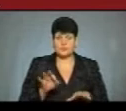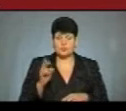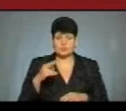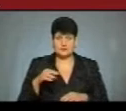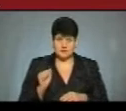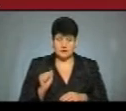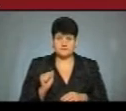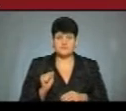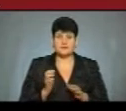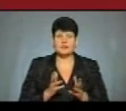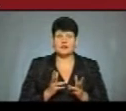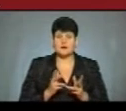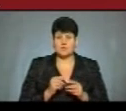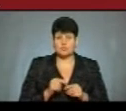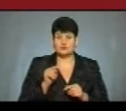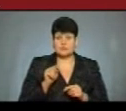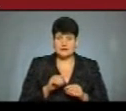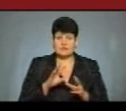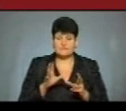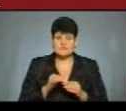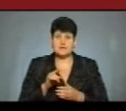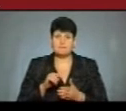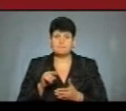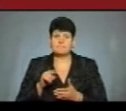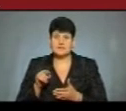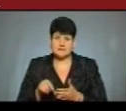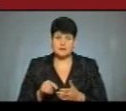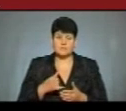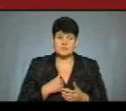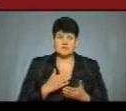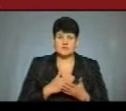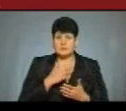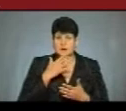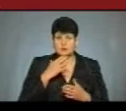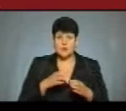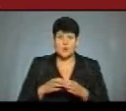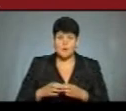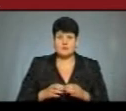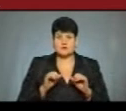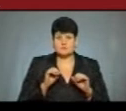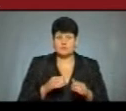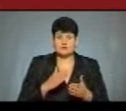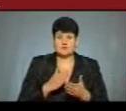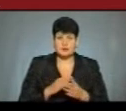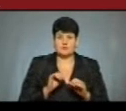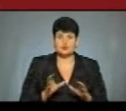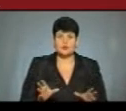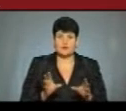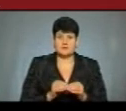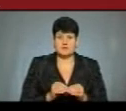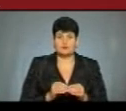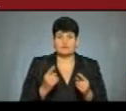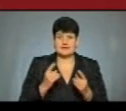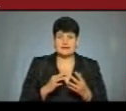на рахунок таких всіх питань, тому що ну багато громад, які є спроможними, планується об'єднати до великих